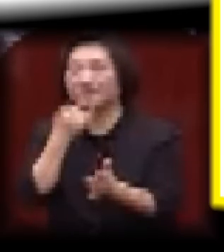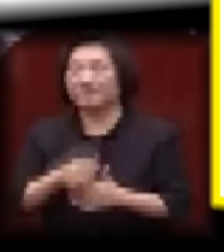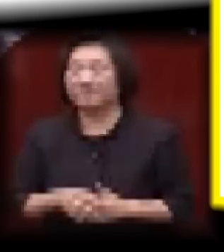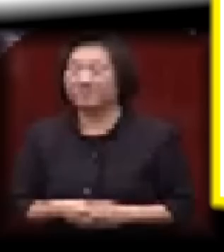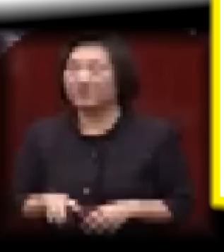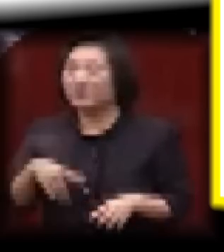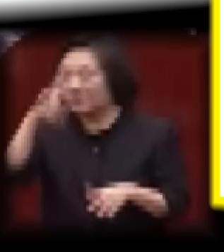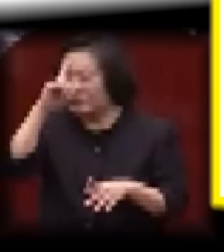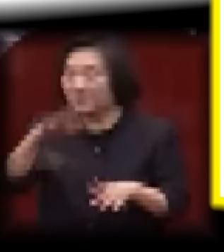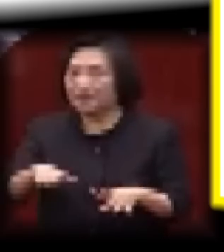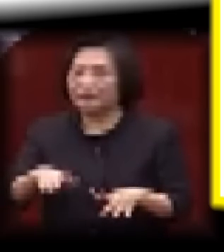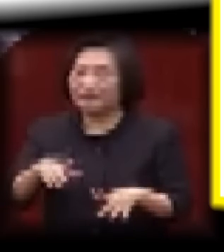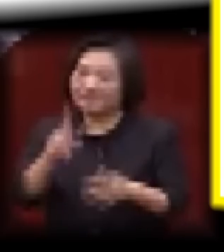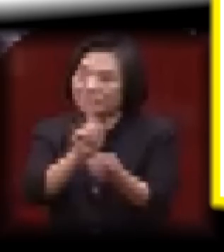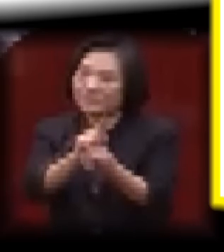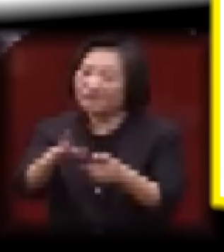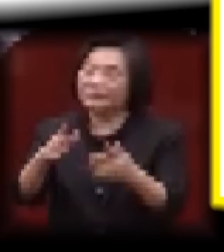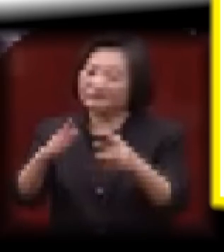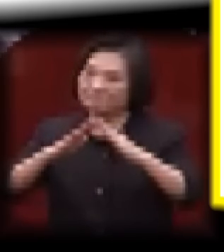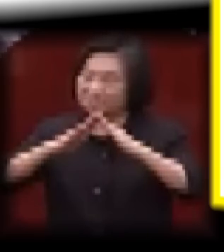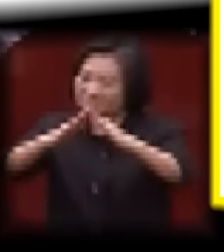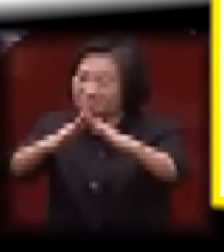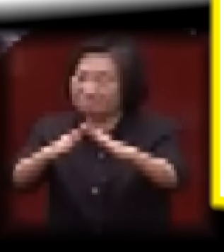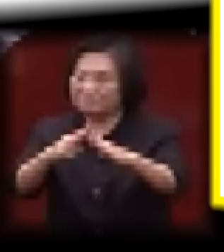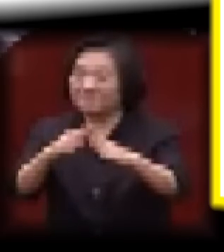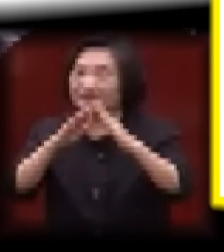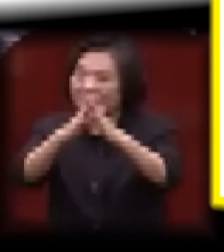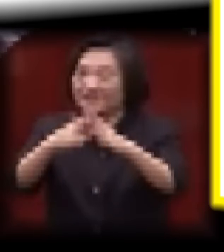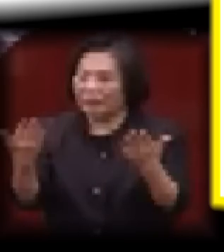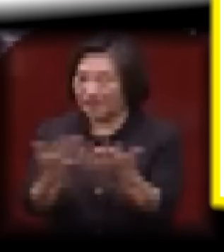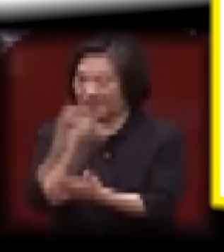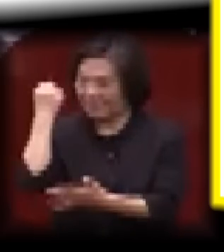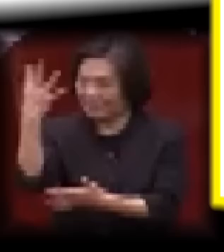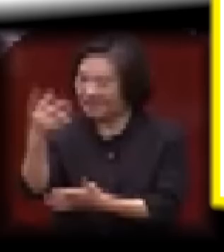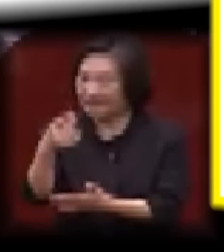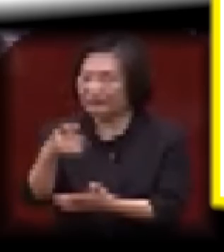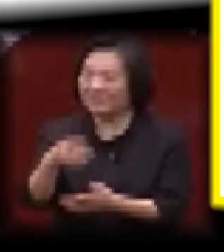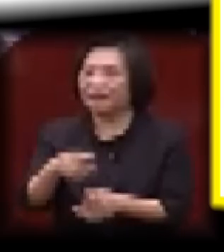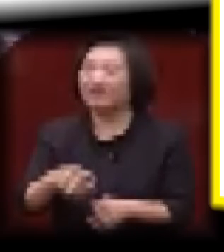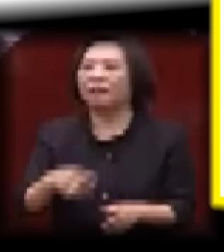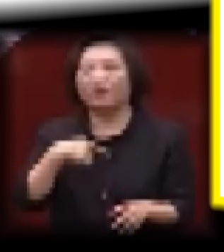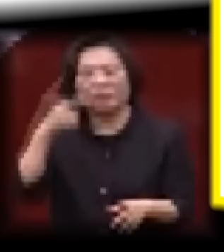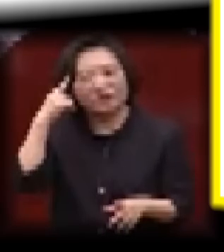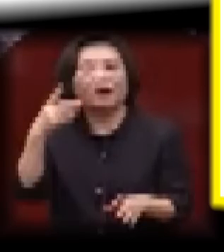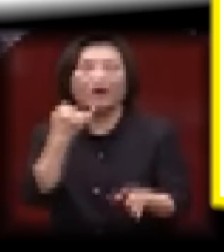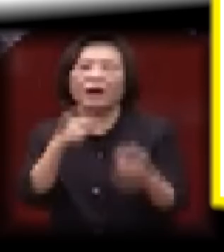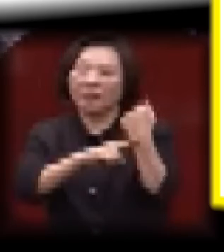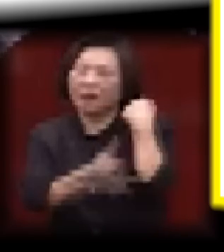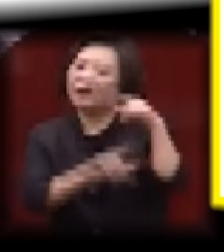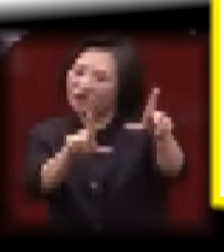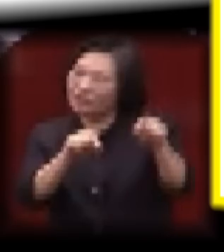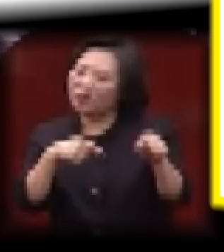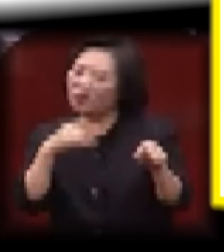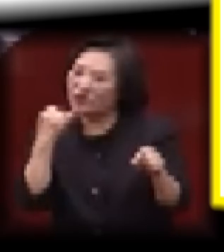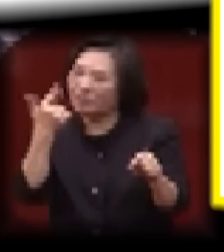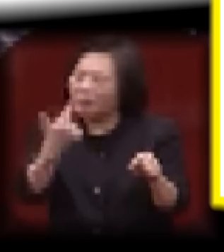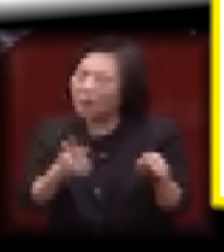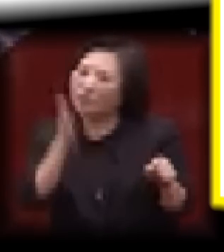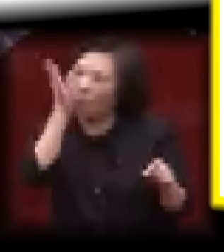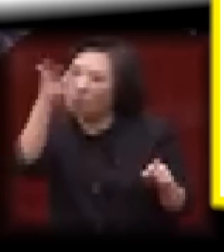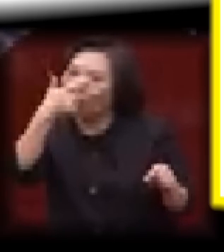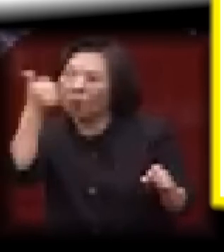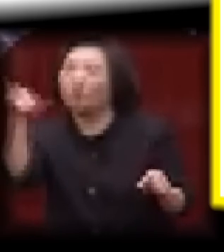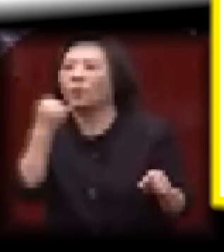市的更新应该会比较有法律的基础会比较好做事。所以这个关于这个都市更新自治条